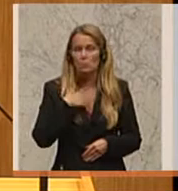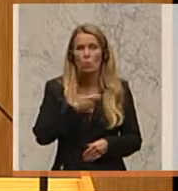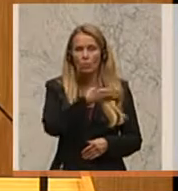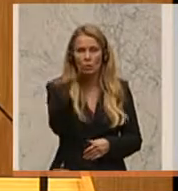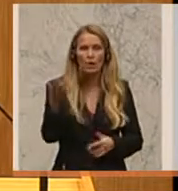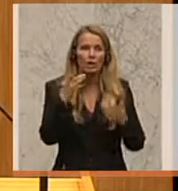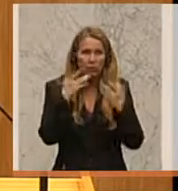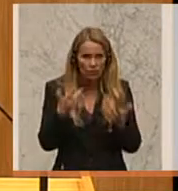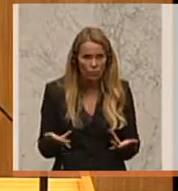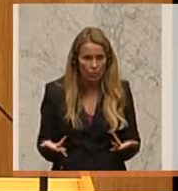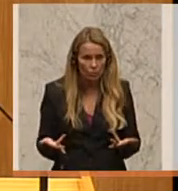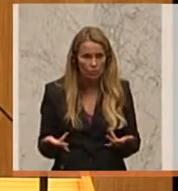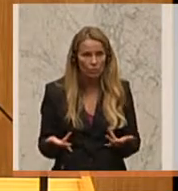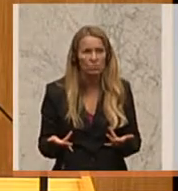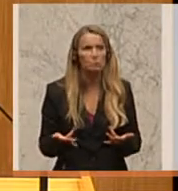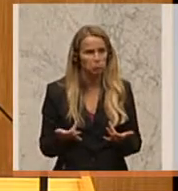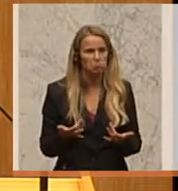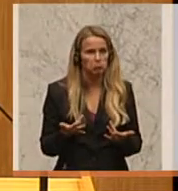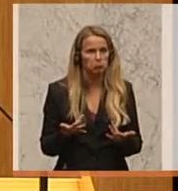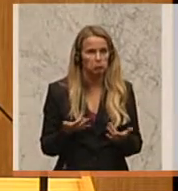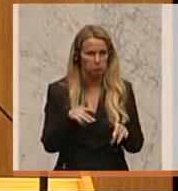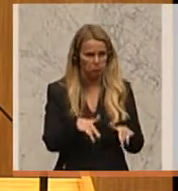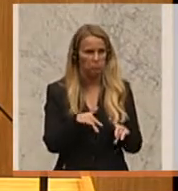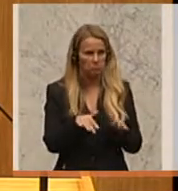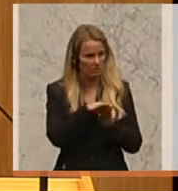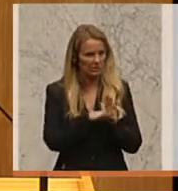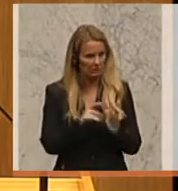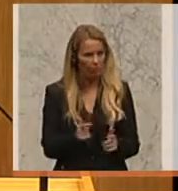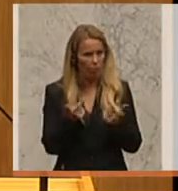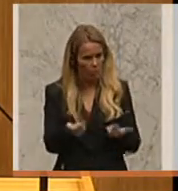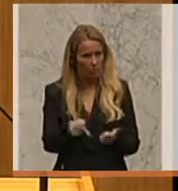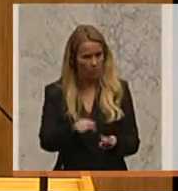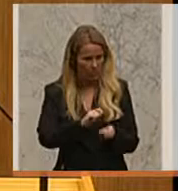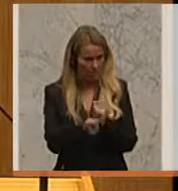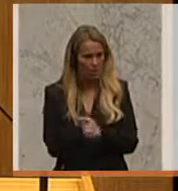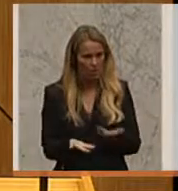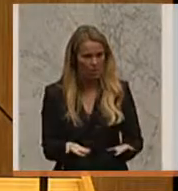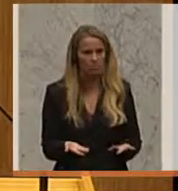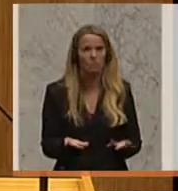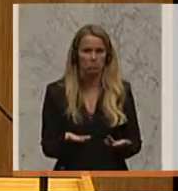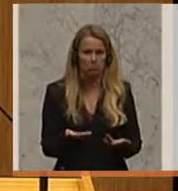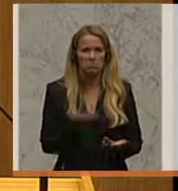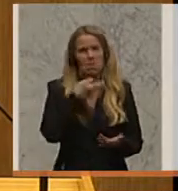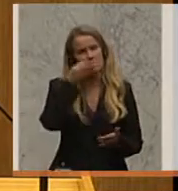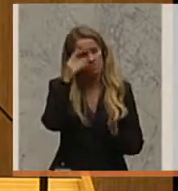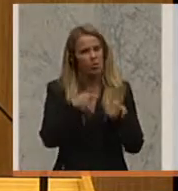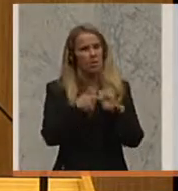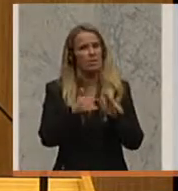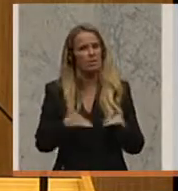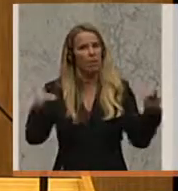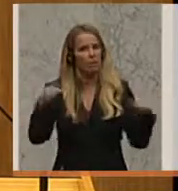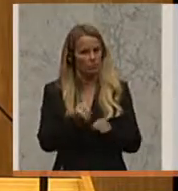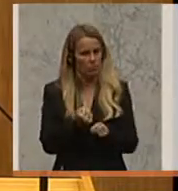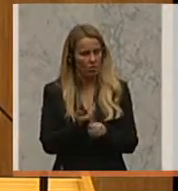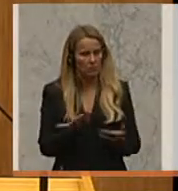zu dem vorliegenden Gesetz, zu dieser Novelle. Ein Vorbild parlamentarischer Arbeit.